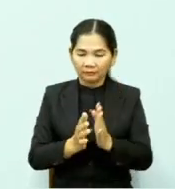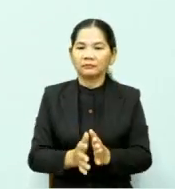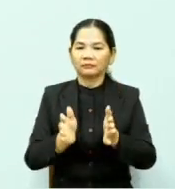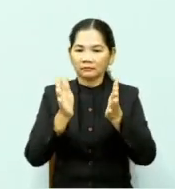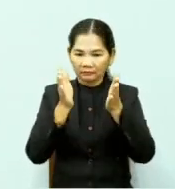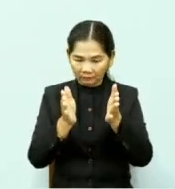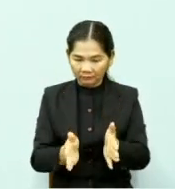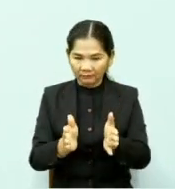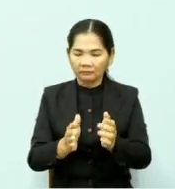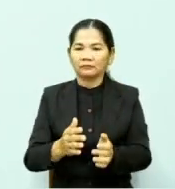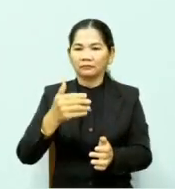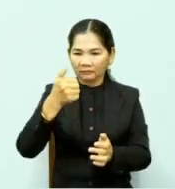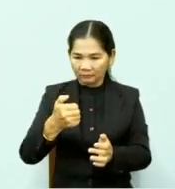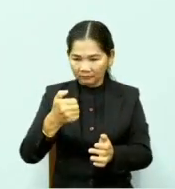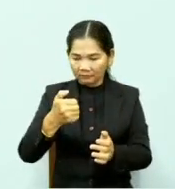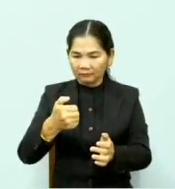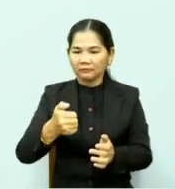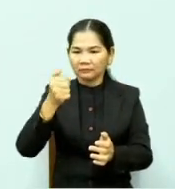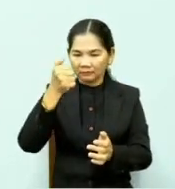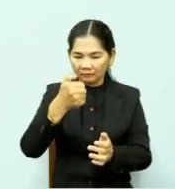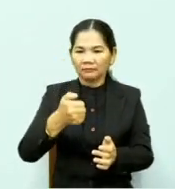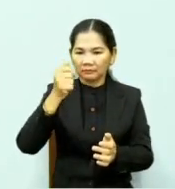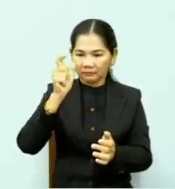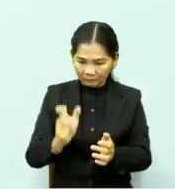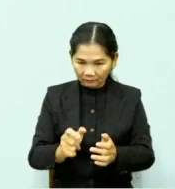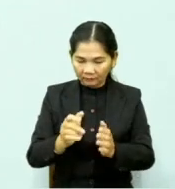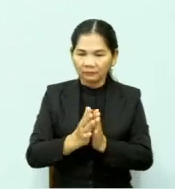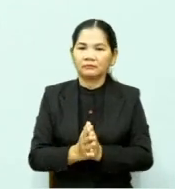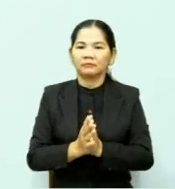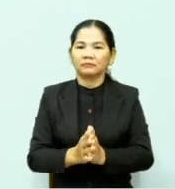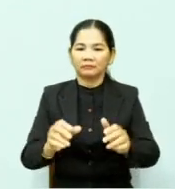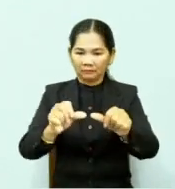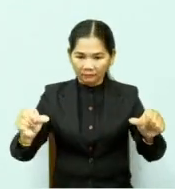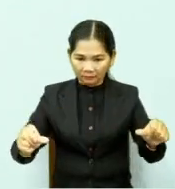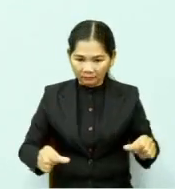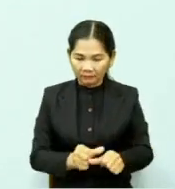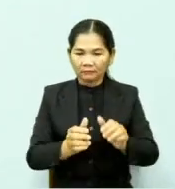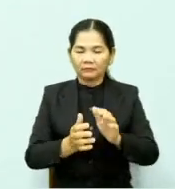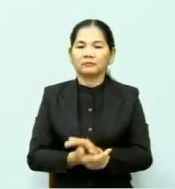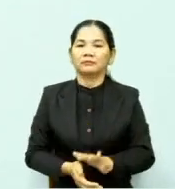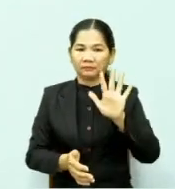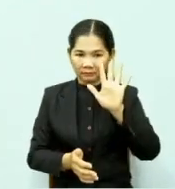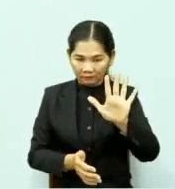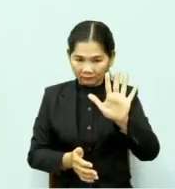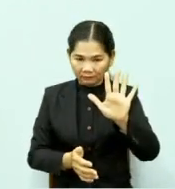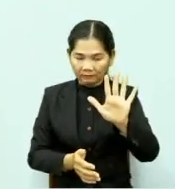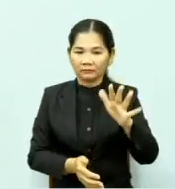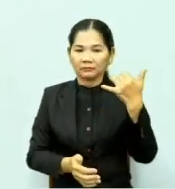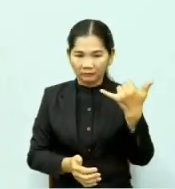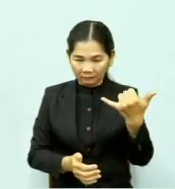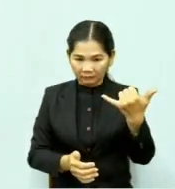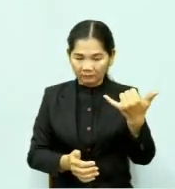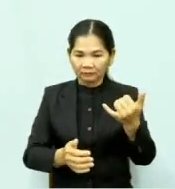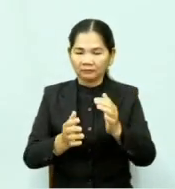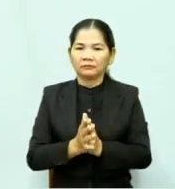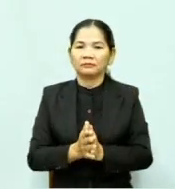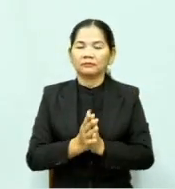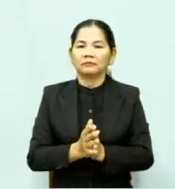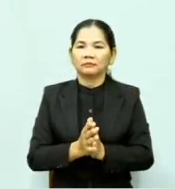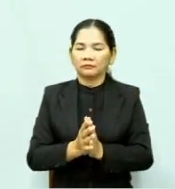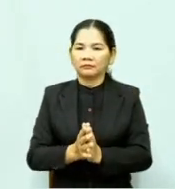เปียติมวยคือเปียสระเปียติปีคือเปียซ้ำรำเปียติใบคือเปียดอกจ้าเปียติบุ้นคือเปียแหน่เปียติพรามคือเปียดอมบอน Bịa tì bà mối cứ bịa con